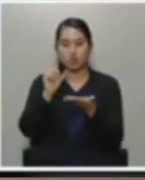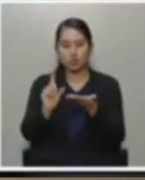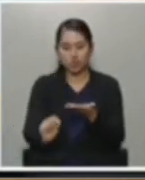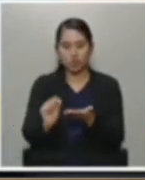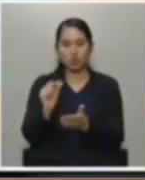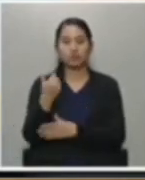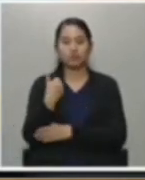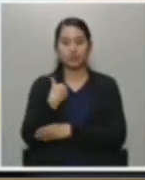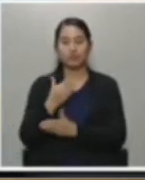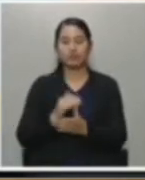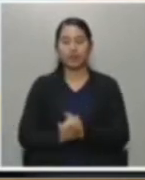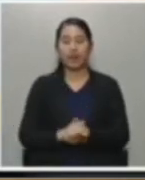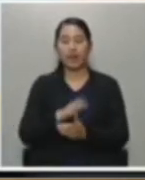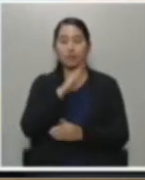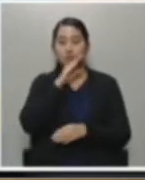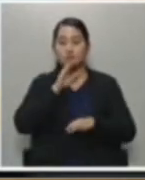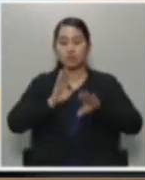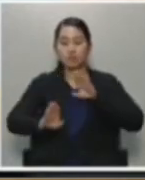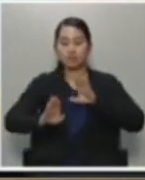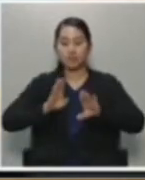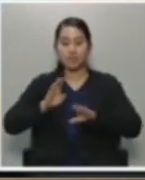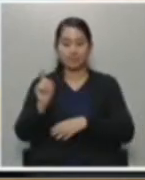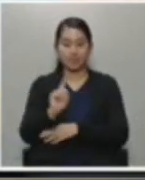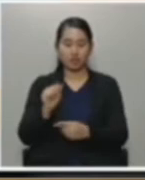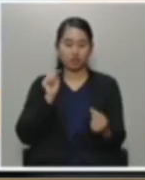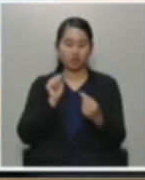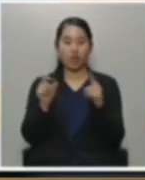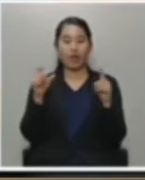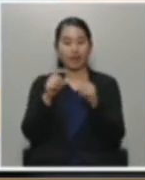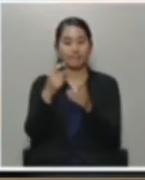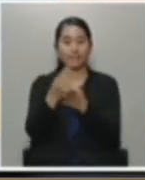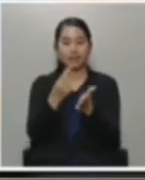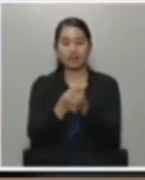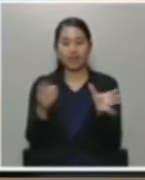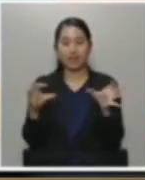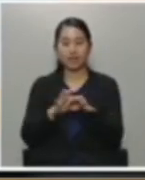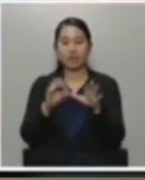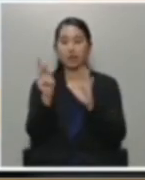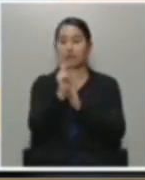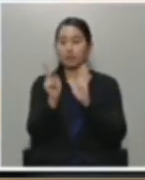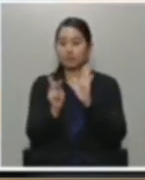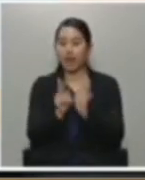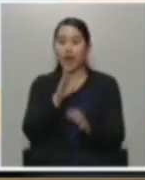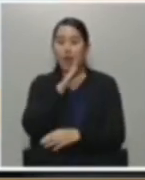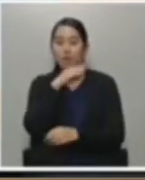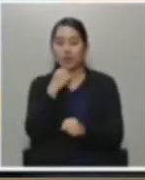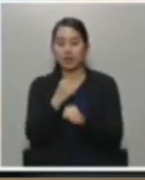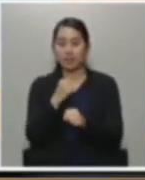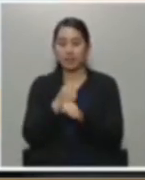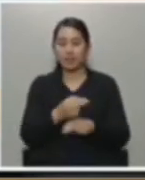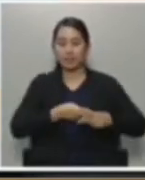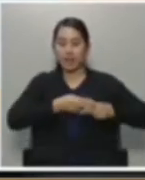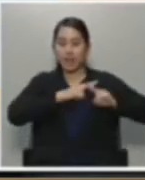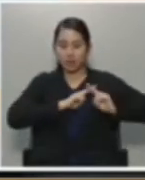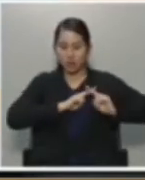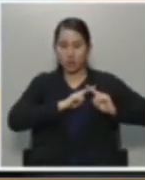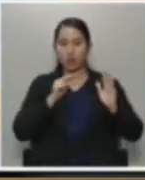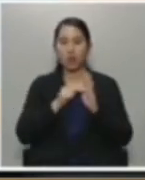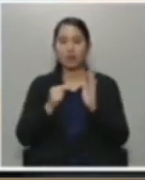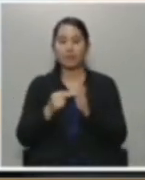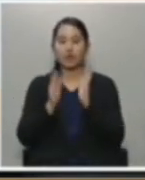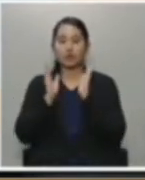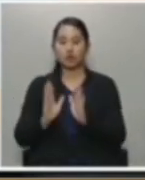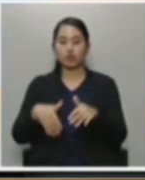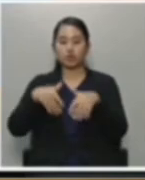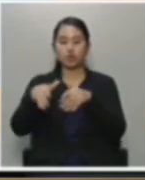ซึ่งนั่นเมื่อเปรียบเทียบในการที่จะให้คำปรึกษาทางด้านกฎหมายถ้าเขาทำงานในด้านเอกชนซึ่งประชาชนจ้